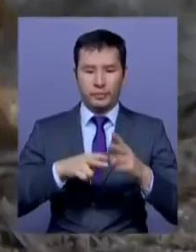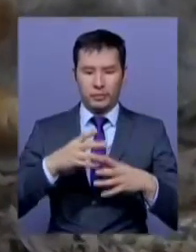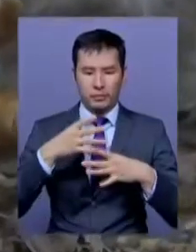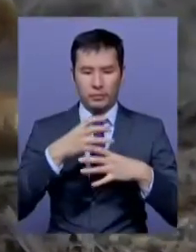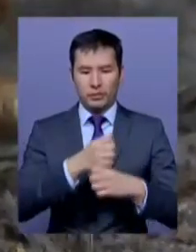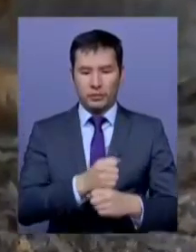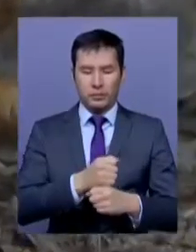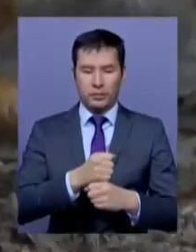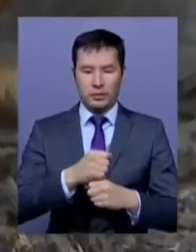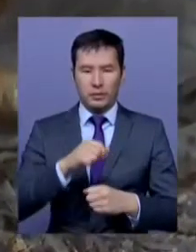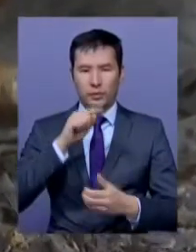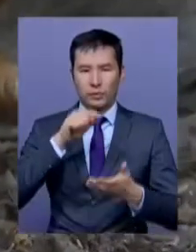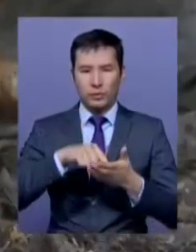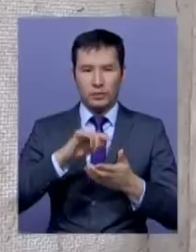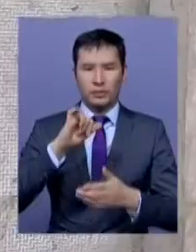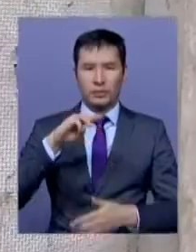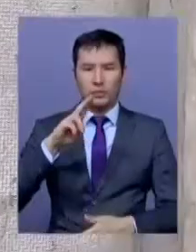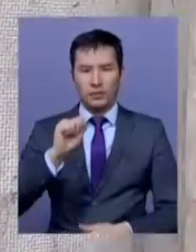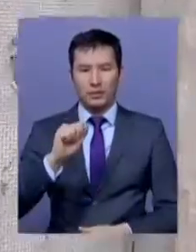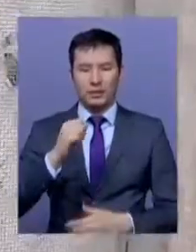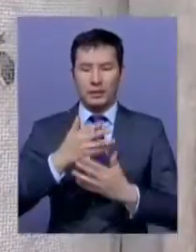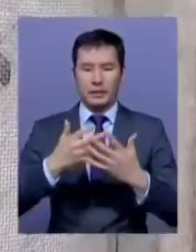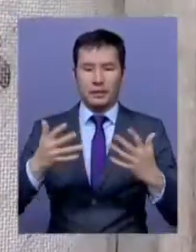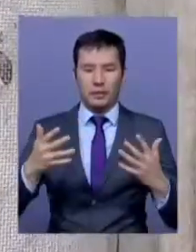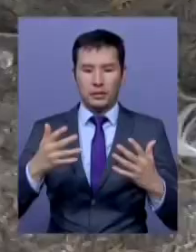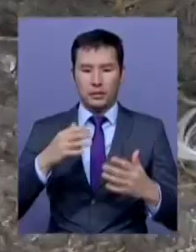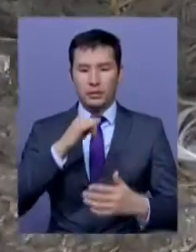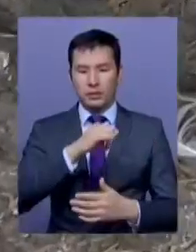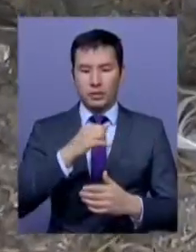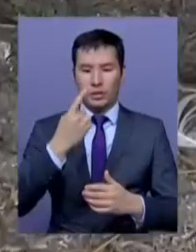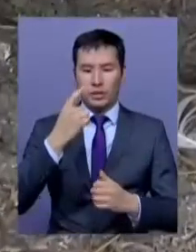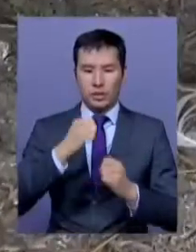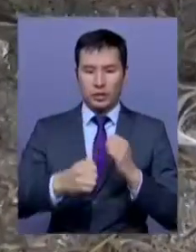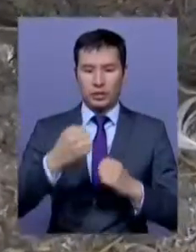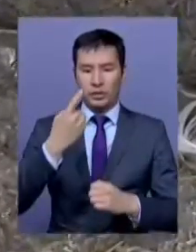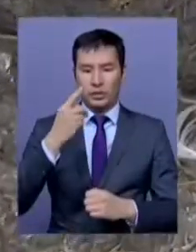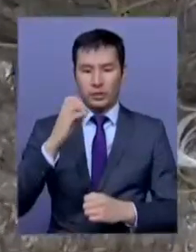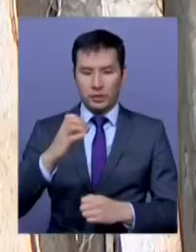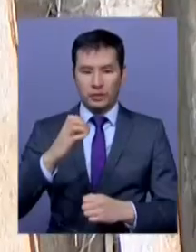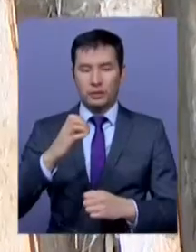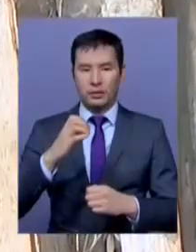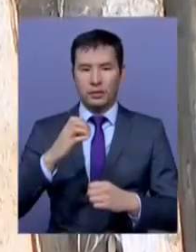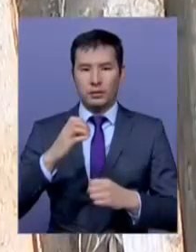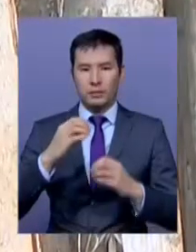76 қазы мен 105 тауығы қырылып қалған. Қазір ол сағат сайын өлі құстарын жинаумен әлек.